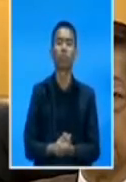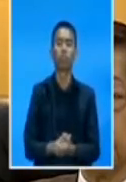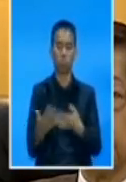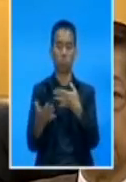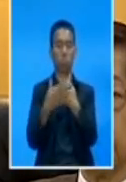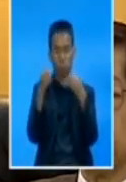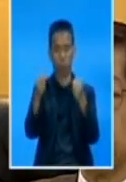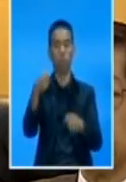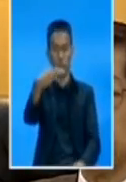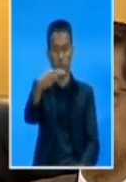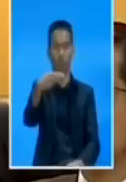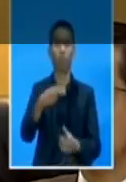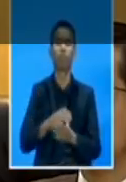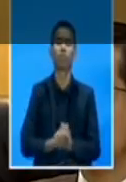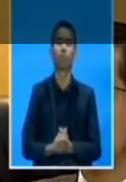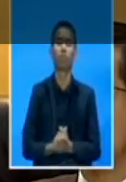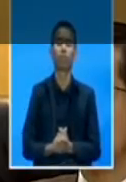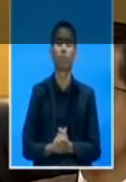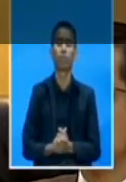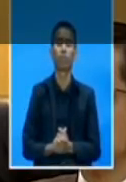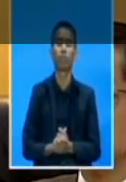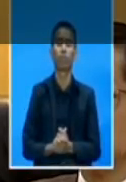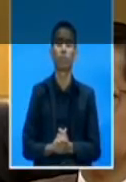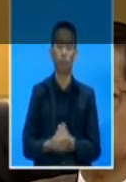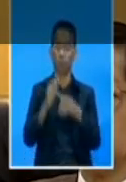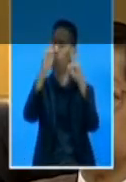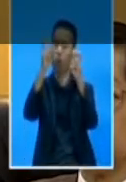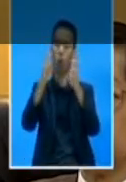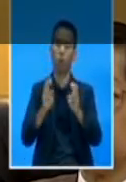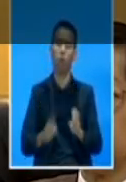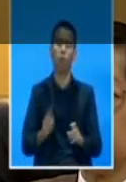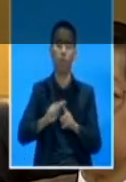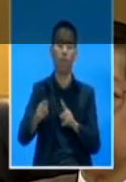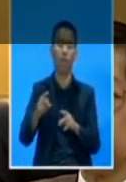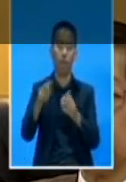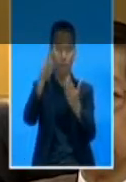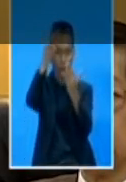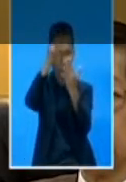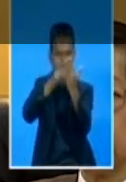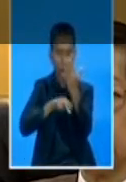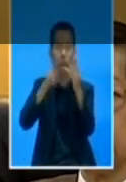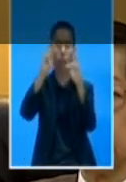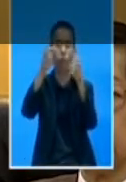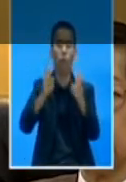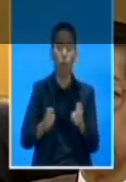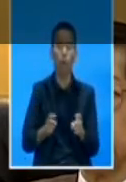ะครับหลายเรื่องด้วยกันผมอ่านหัวข้อคงจะพอมั้งครับ